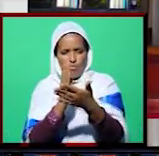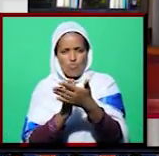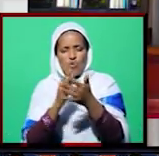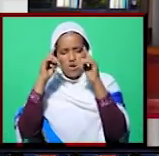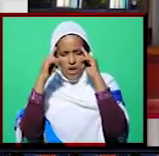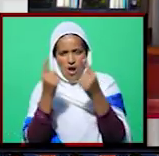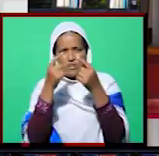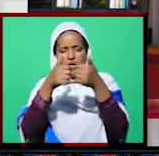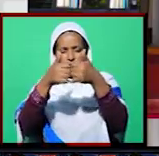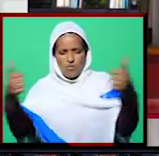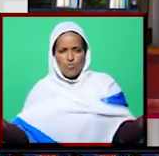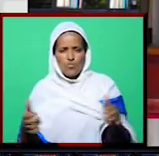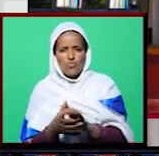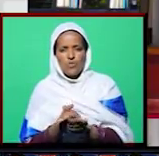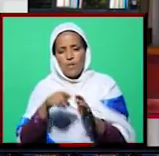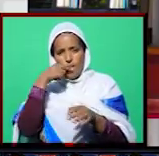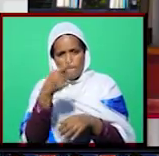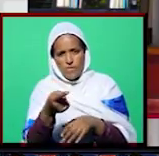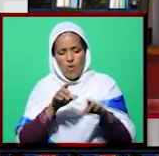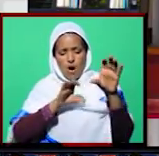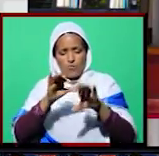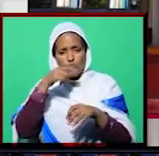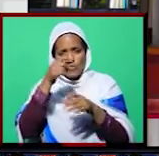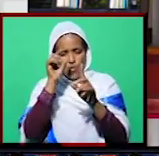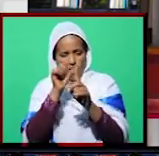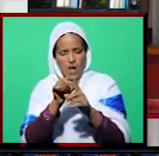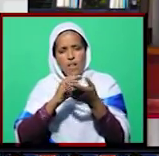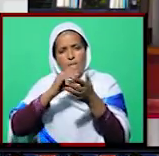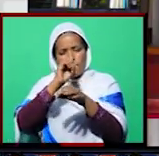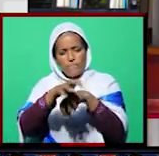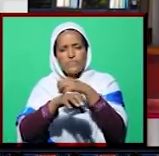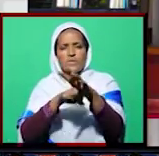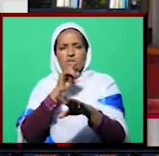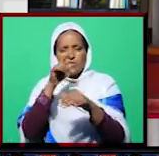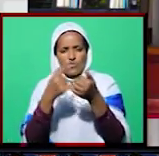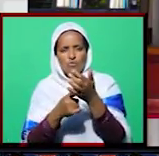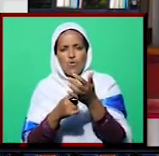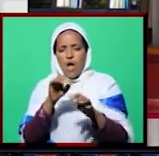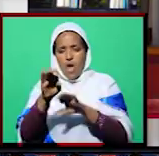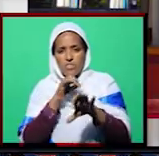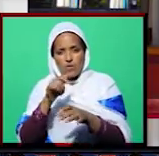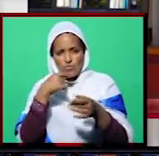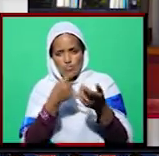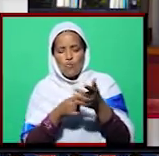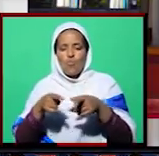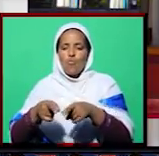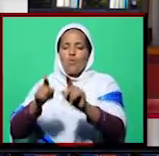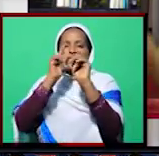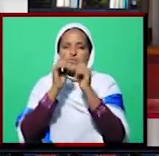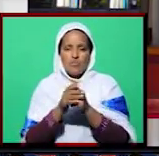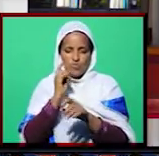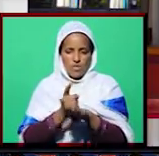ወንድሞቻችሁን በደል ተውላቸው። በንጽህና ቁሙ። ከኃጢአት ራቁ የሚለው አድርጉ የሚለው ቃል ምክር